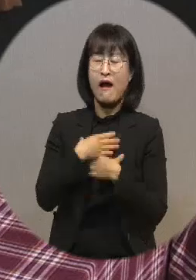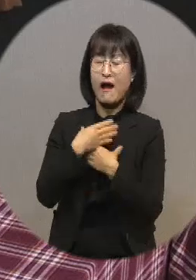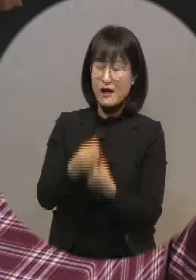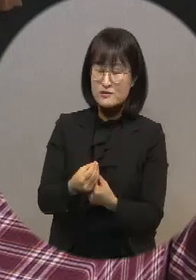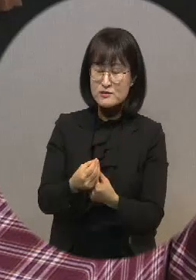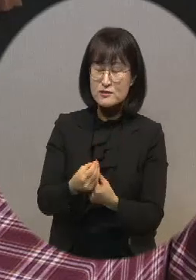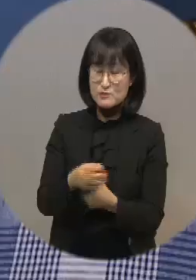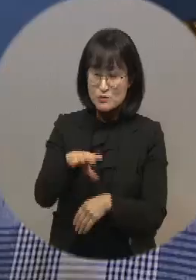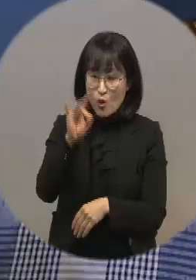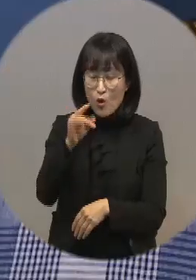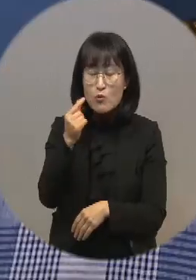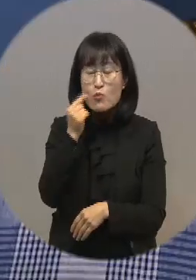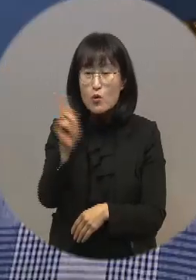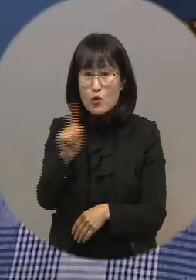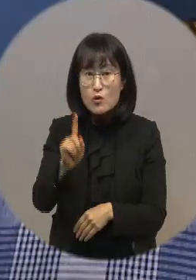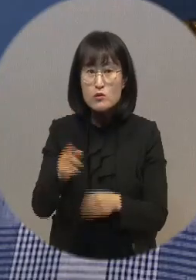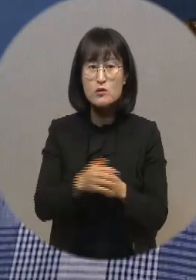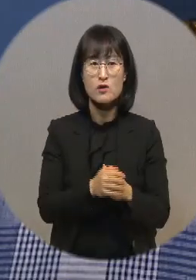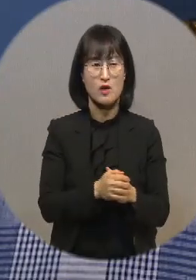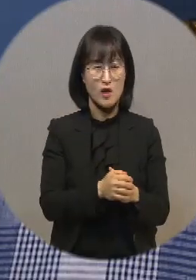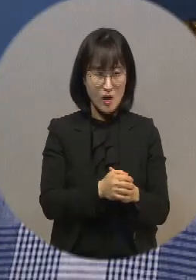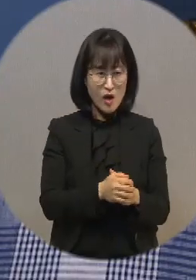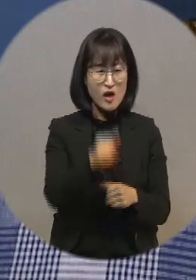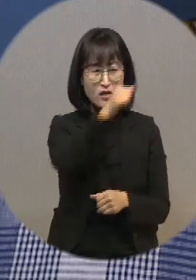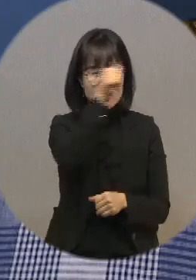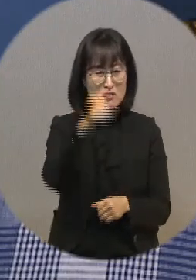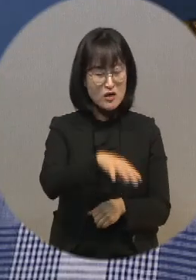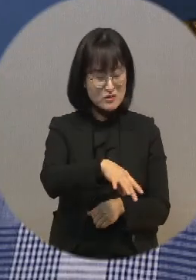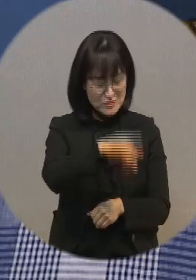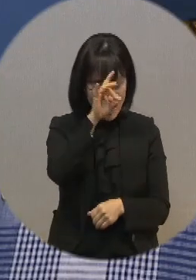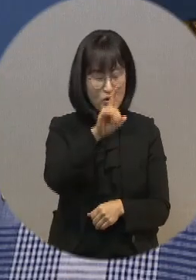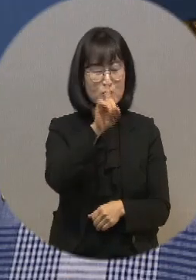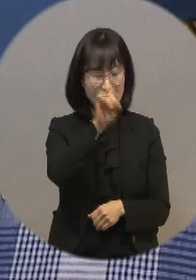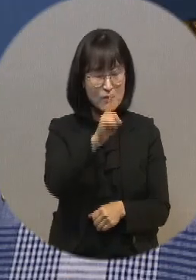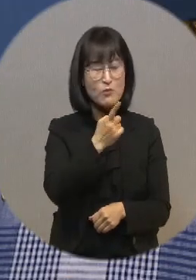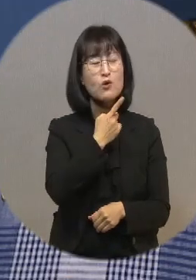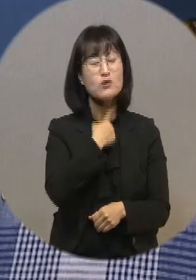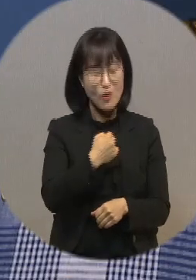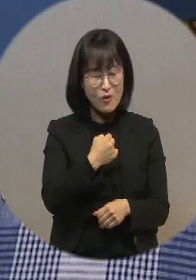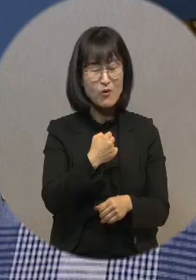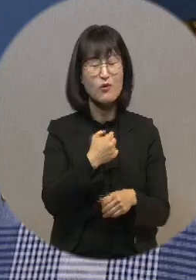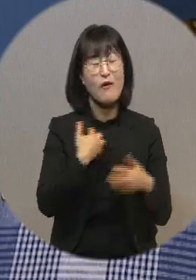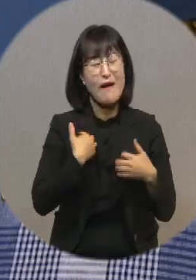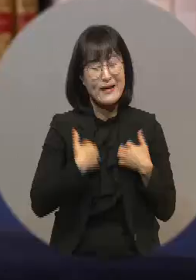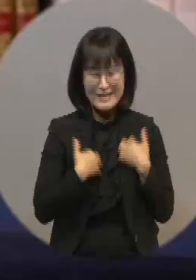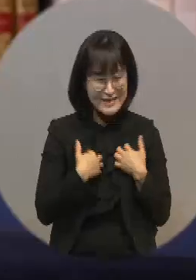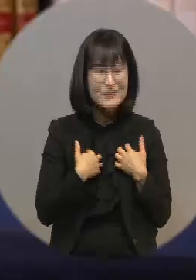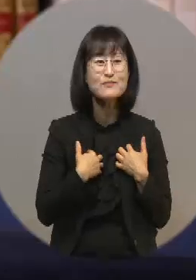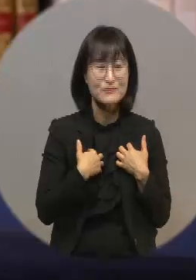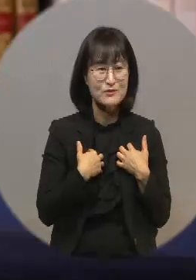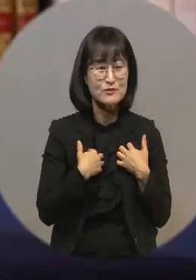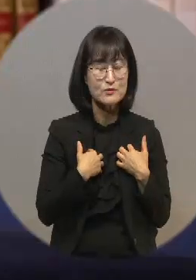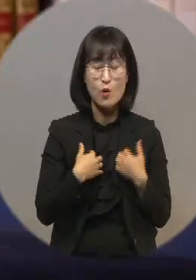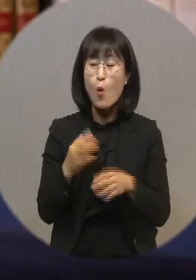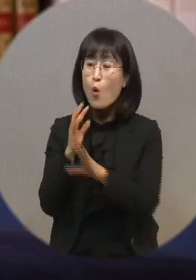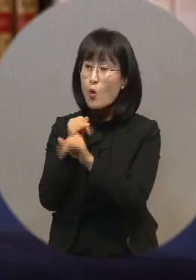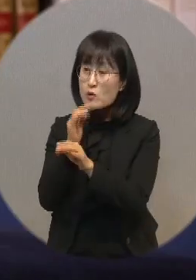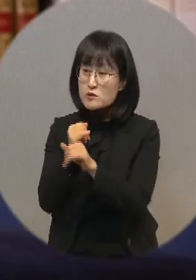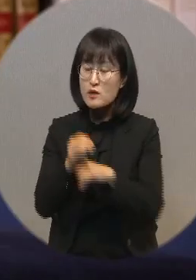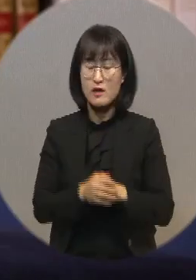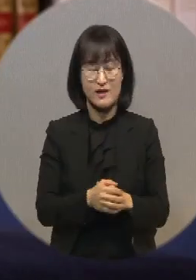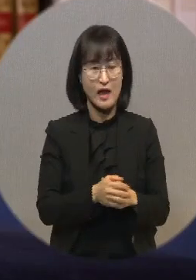기억해요? 일생에 단 한 번 경험한 희열이었어요. 언제? 배에서